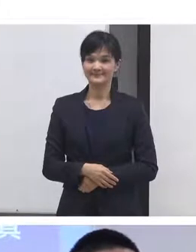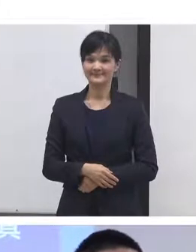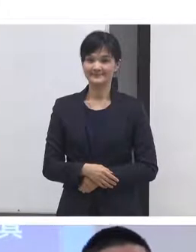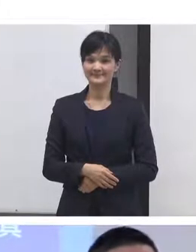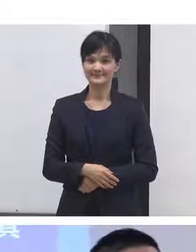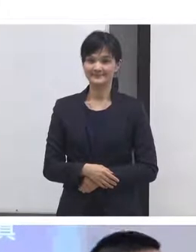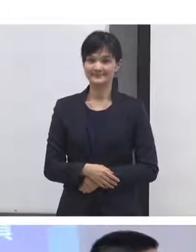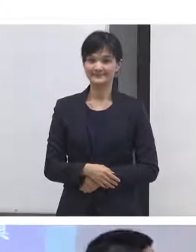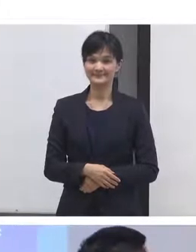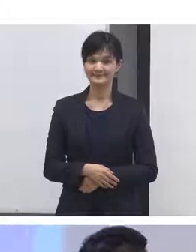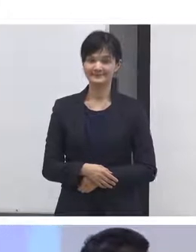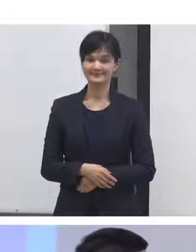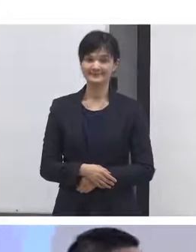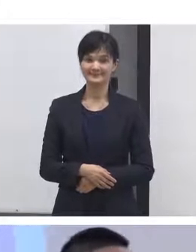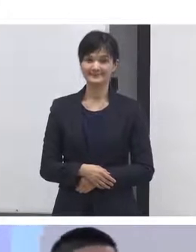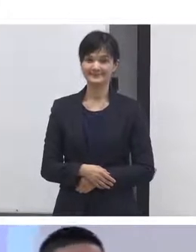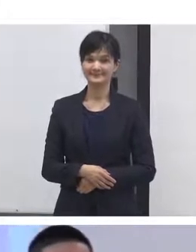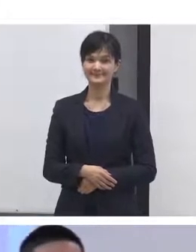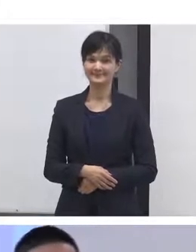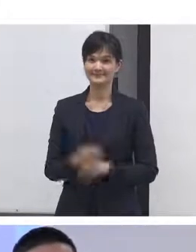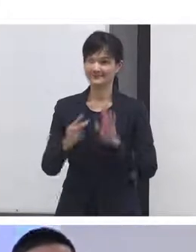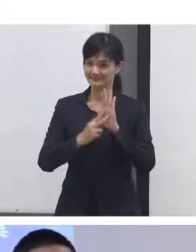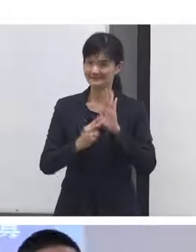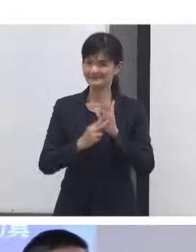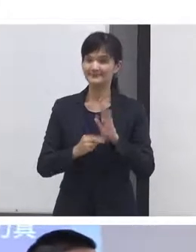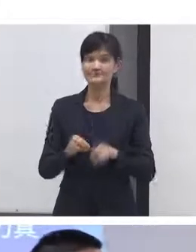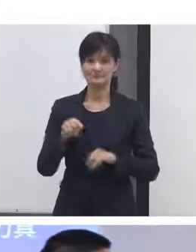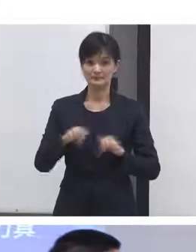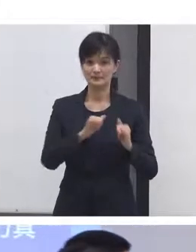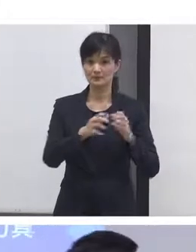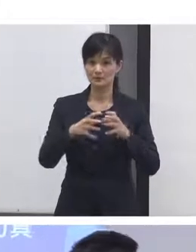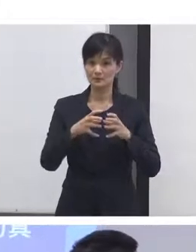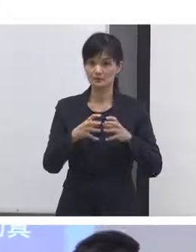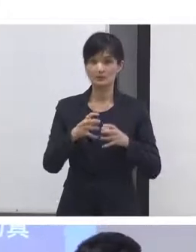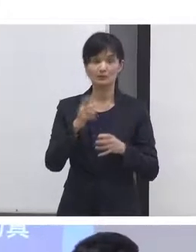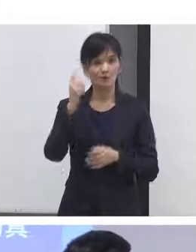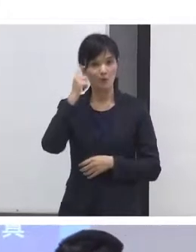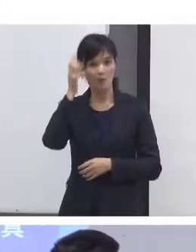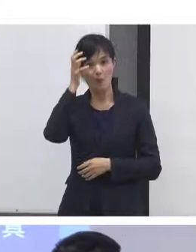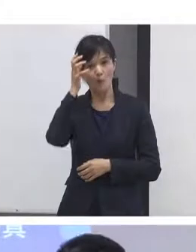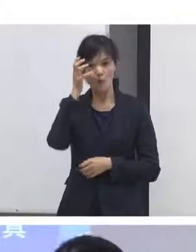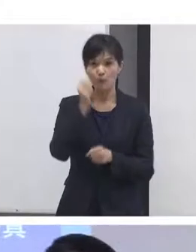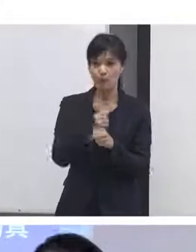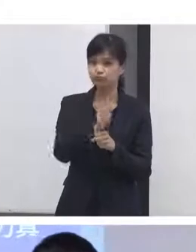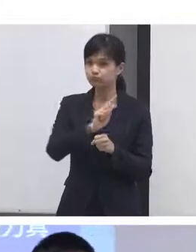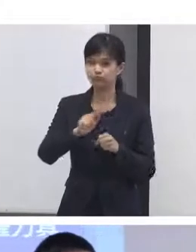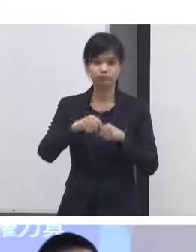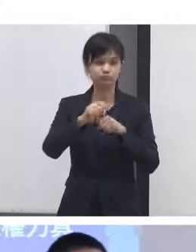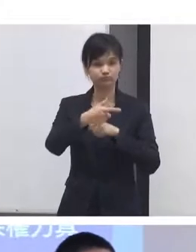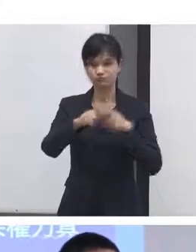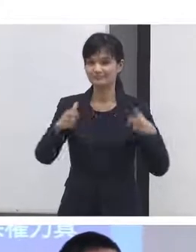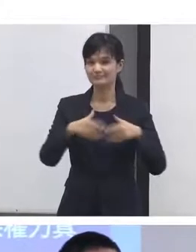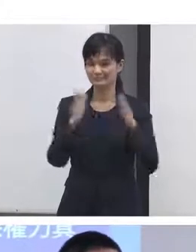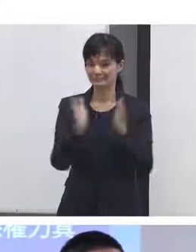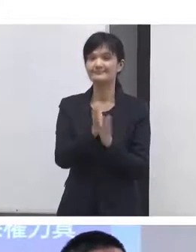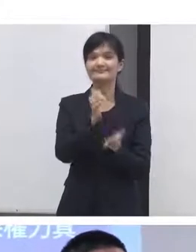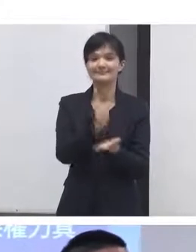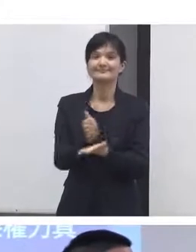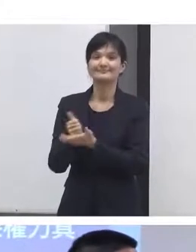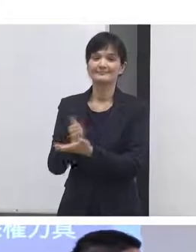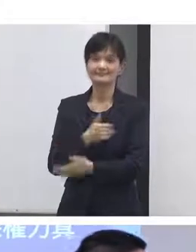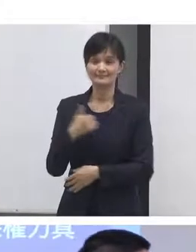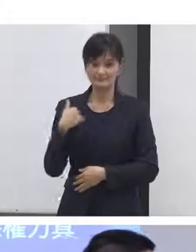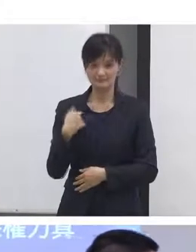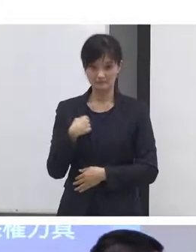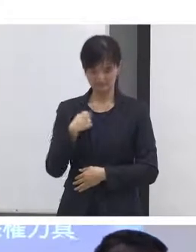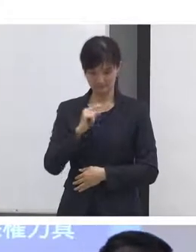但我爱他。 因为这个社群就是想干什么都可以啊。 所以呢？ 所以我就用我的能力